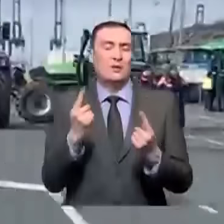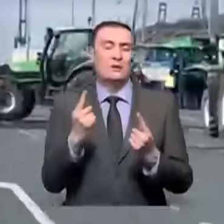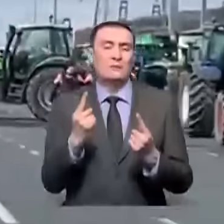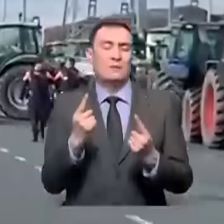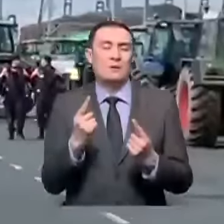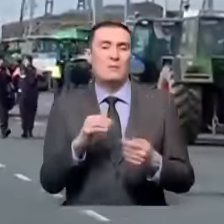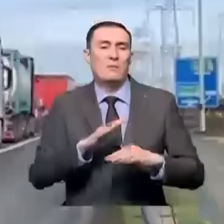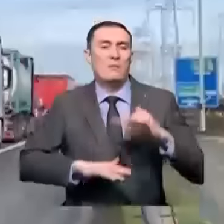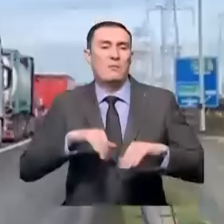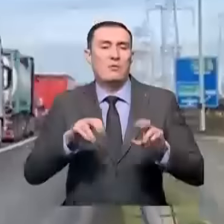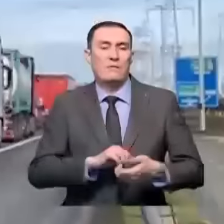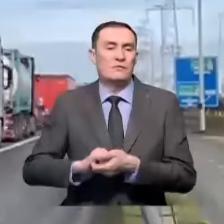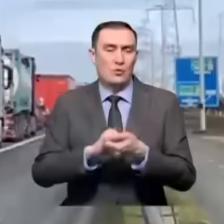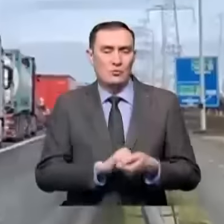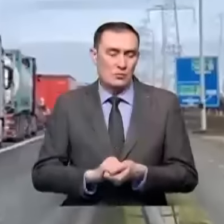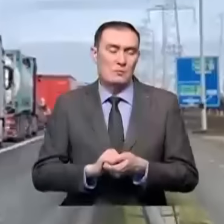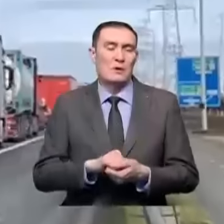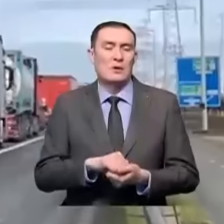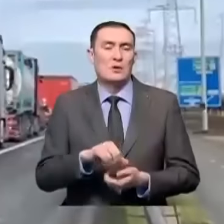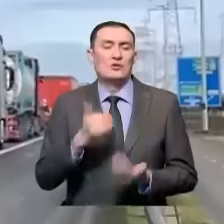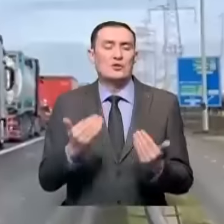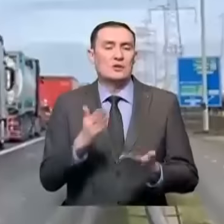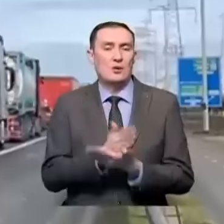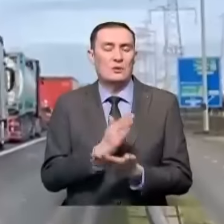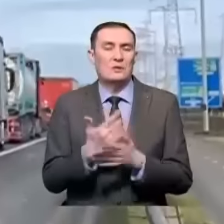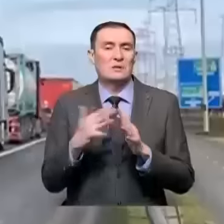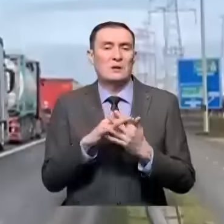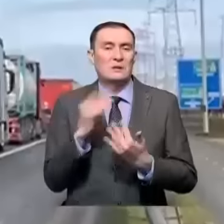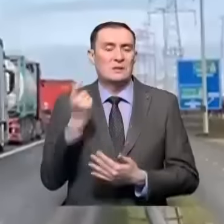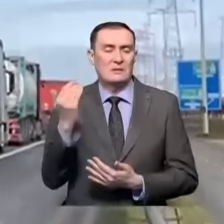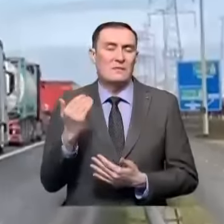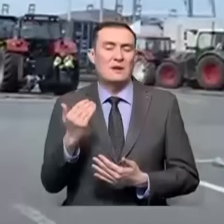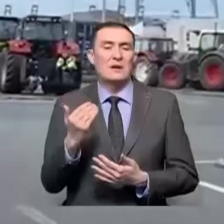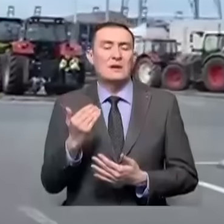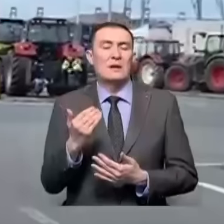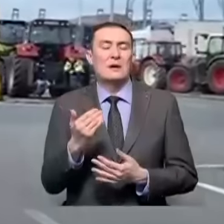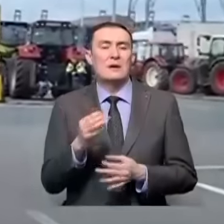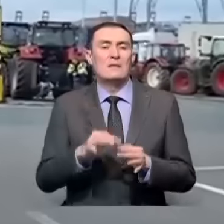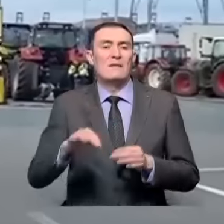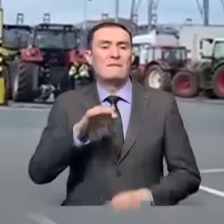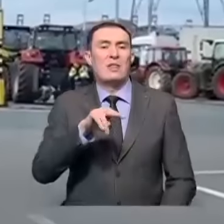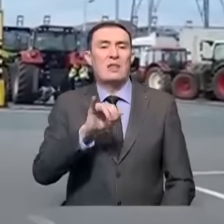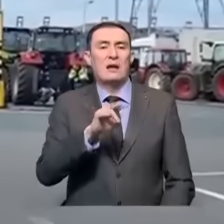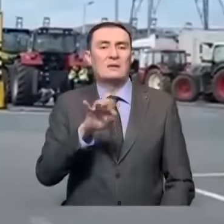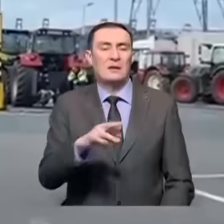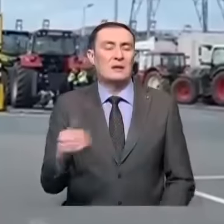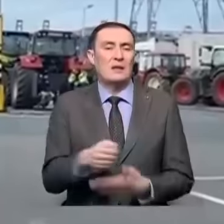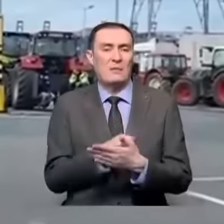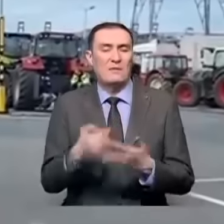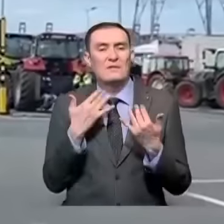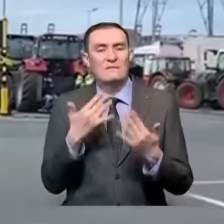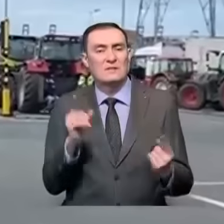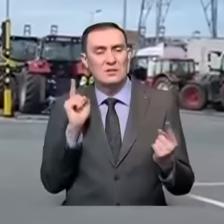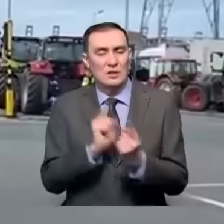бельгийским профсоюзом. Здесь находятся сейчас аграрии со всего бельгийского региона Фландрия. Они добиваются встречи